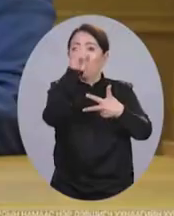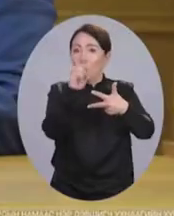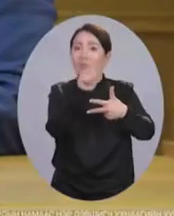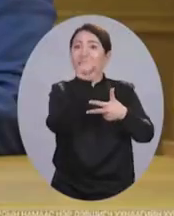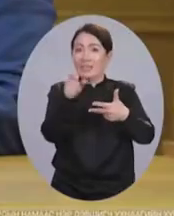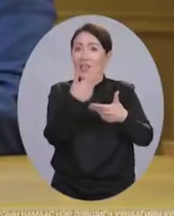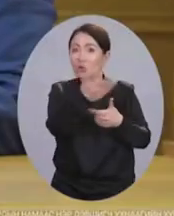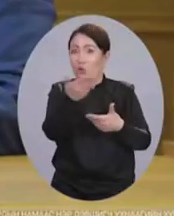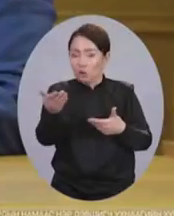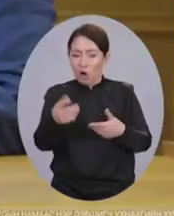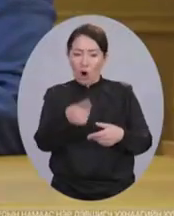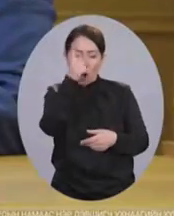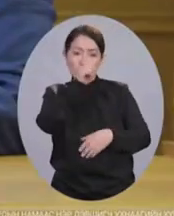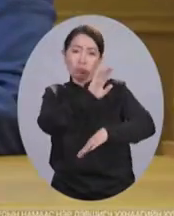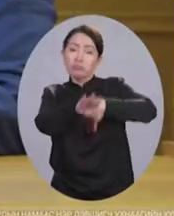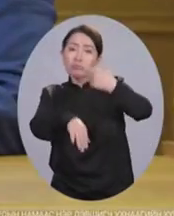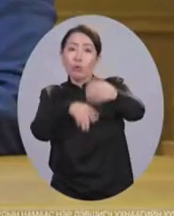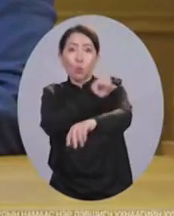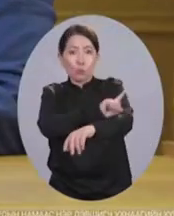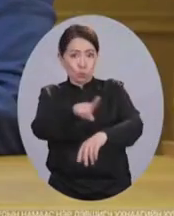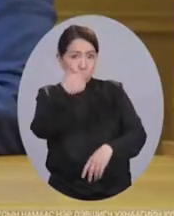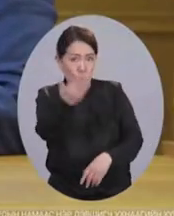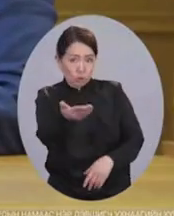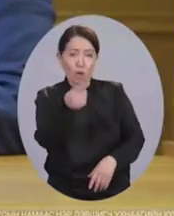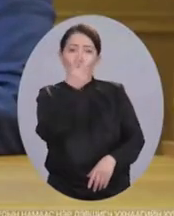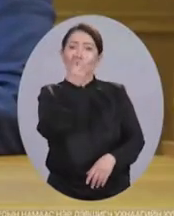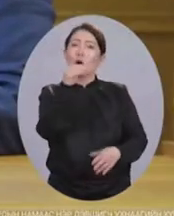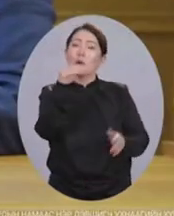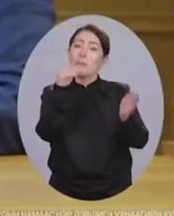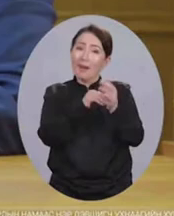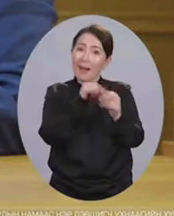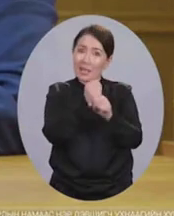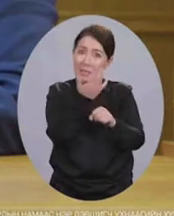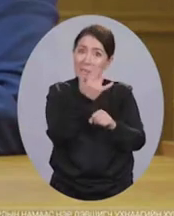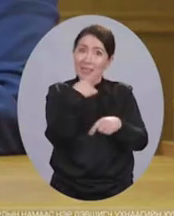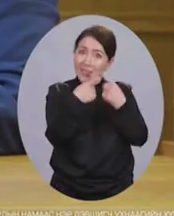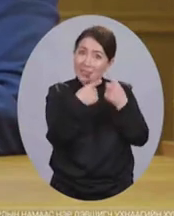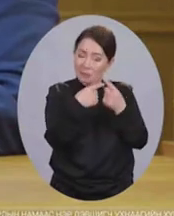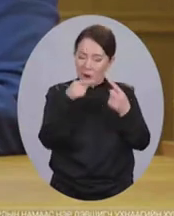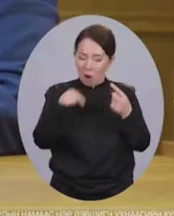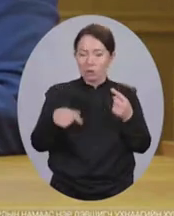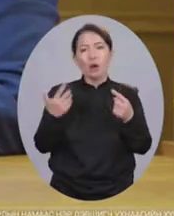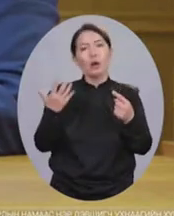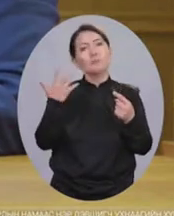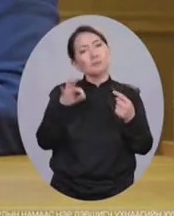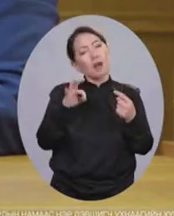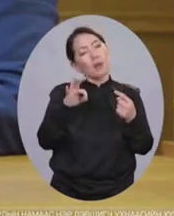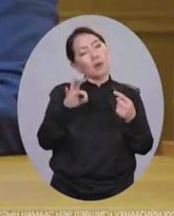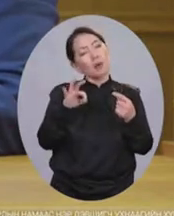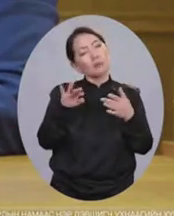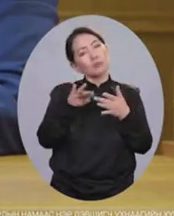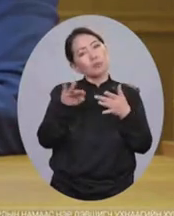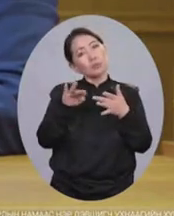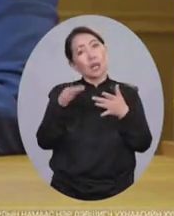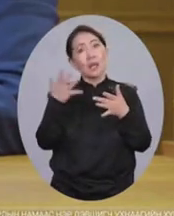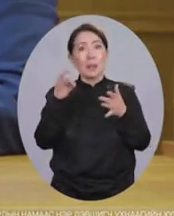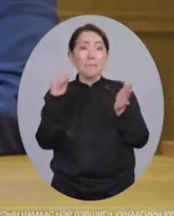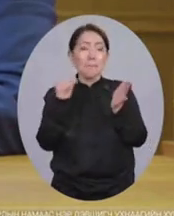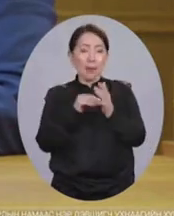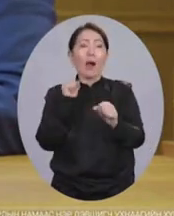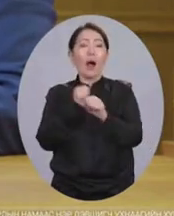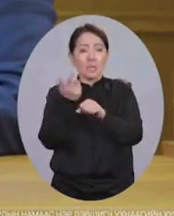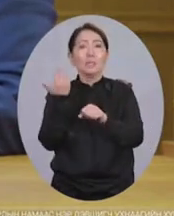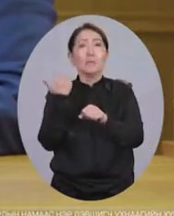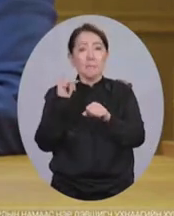зээл гарах хэв. А одоо эхнээс үр дүнгөө өгч ийн бид нар 120 мянган ажлын байр гэжсэн бол одоо ямар ч байсан нэг 50-аас одоо дунджаар нэг 50